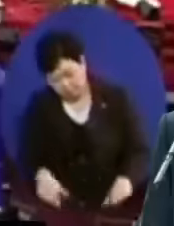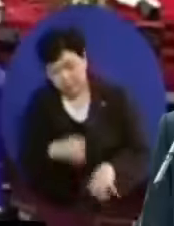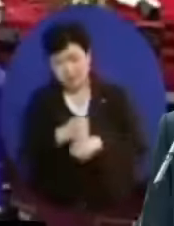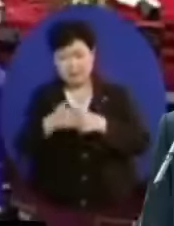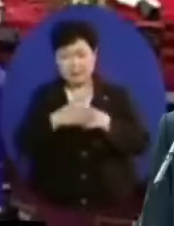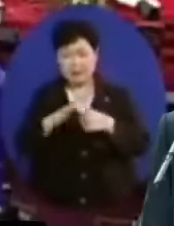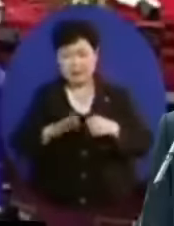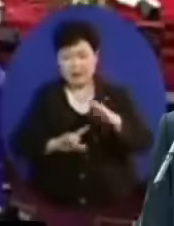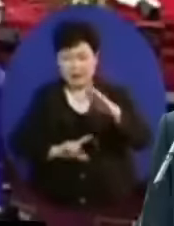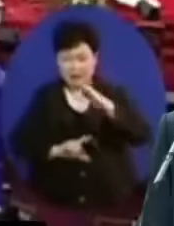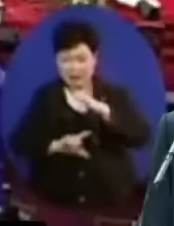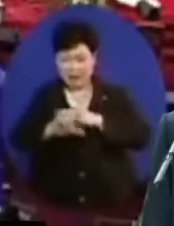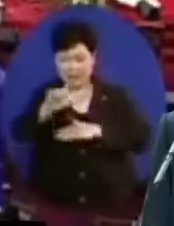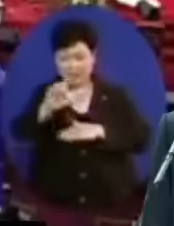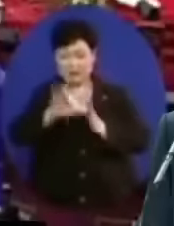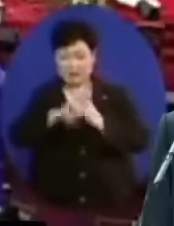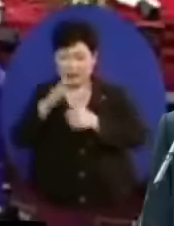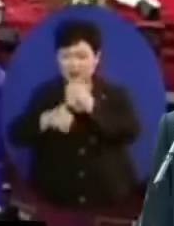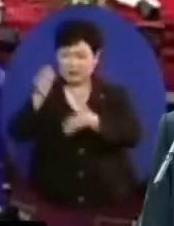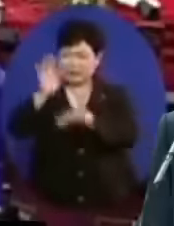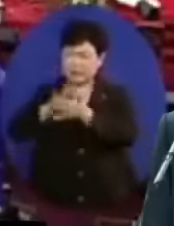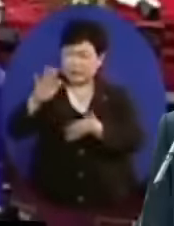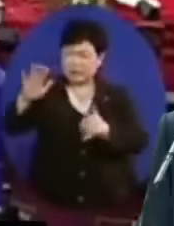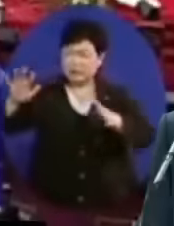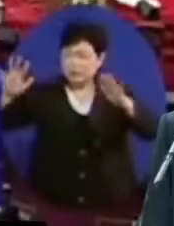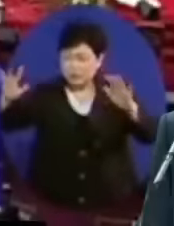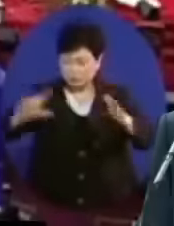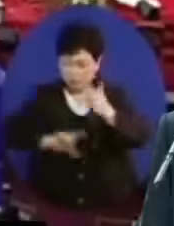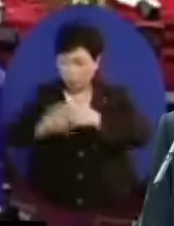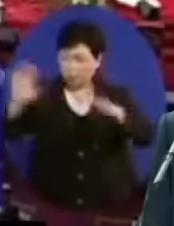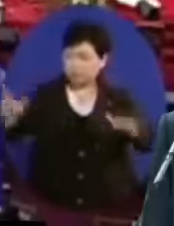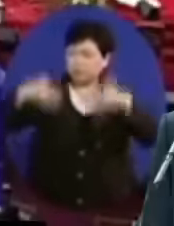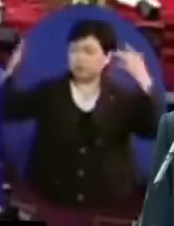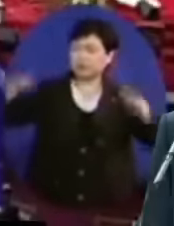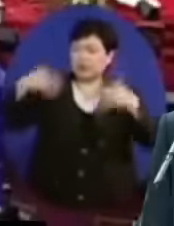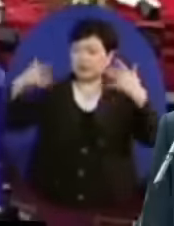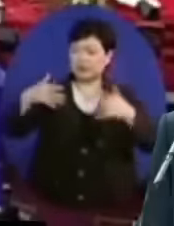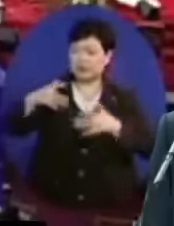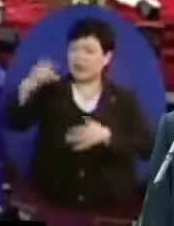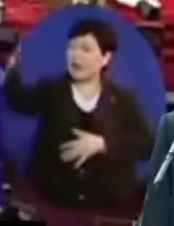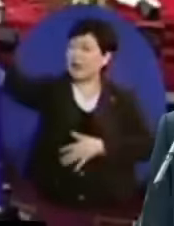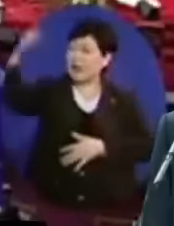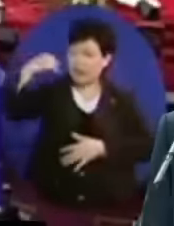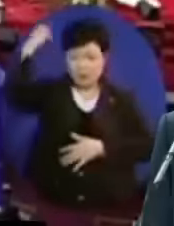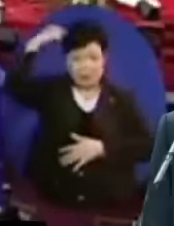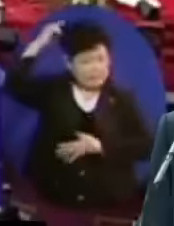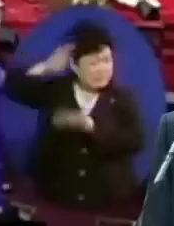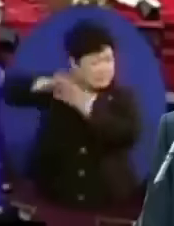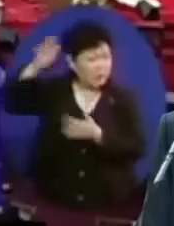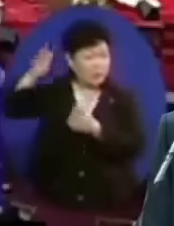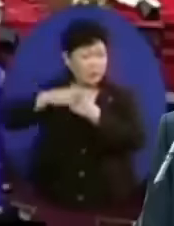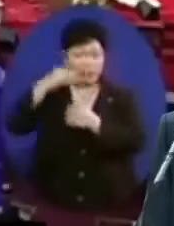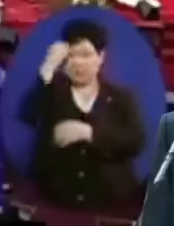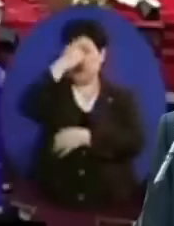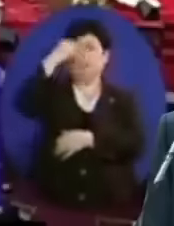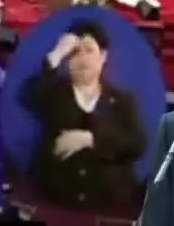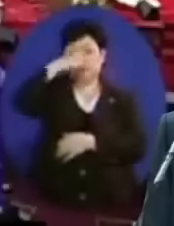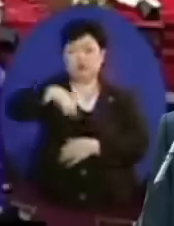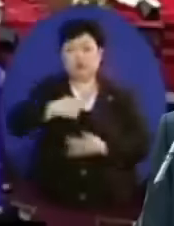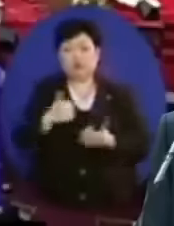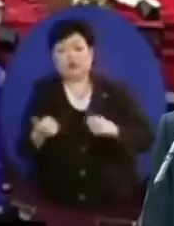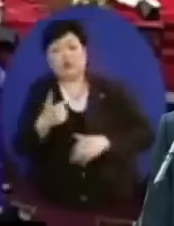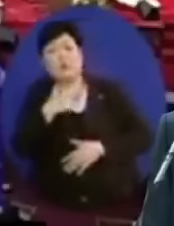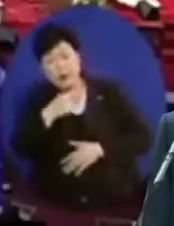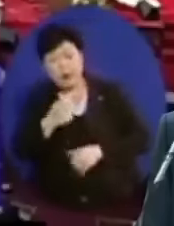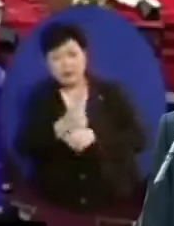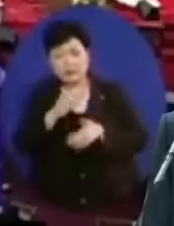해가 뜰 때 하나님이 뜨거운 동풍을 예비하셨고 해는 요나의 머리에 쪼임에 요나가 혼미하여 스스로 죽기를 구하여